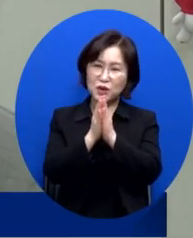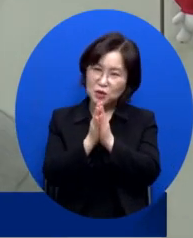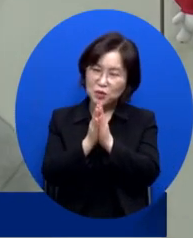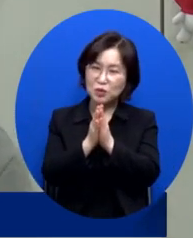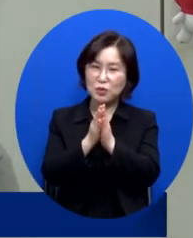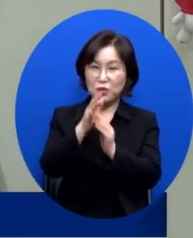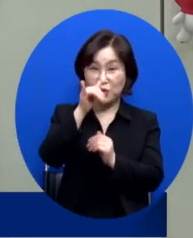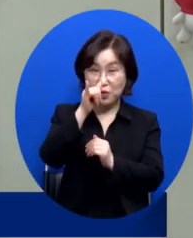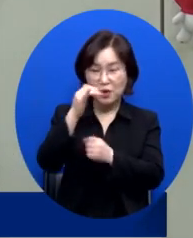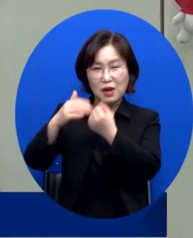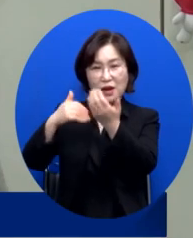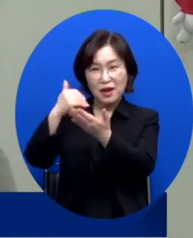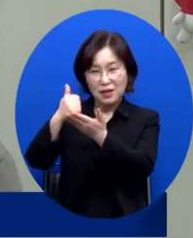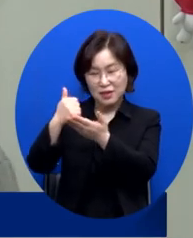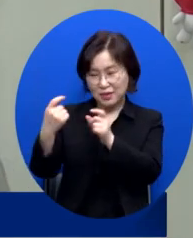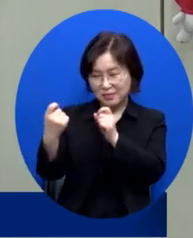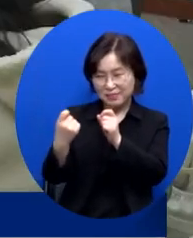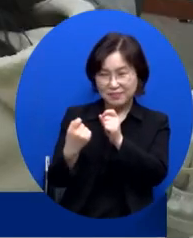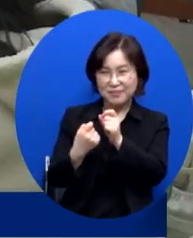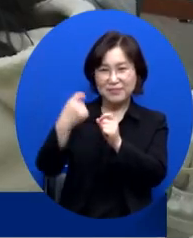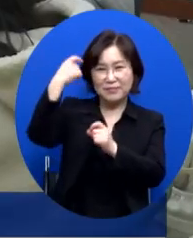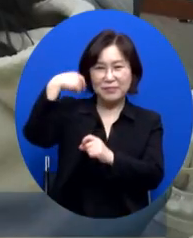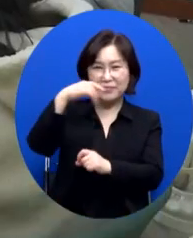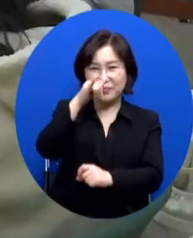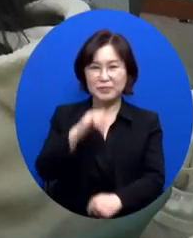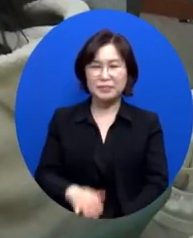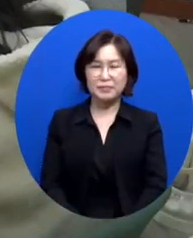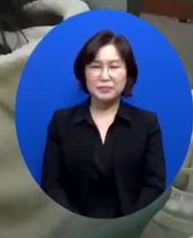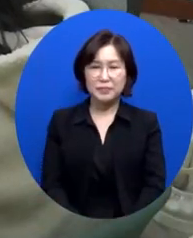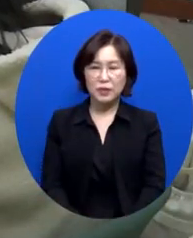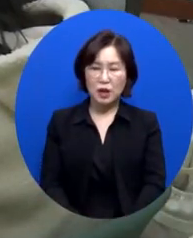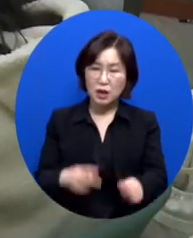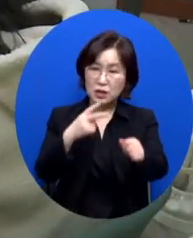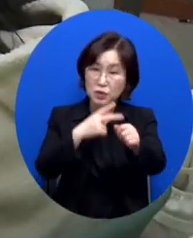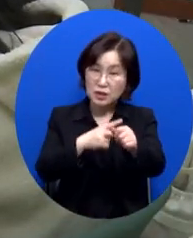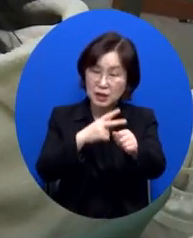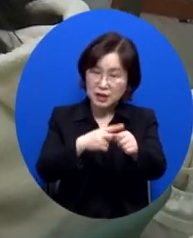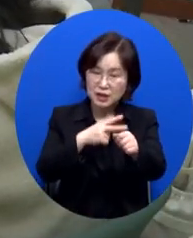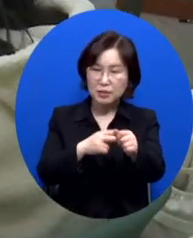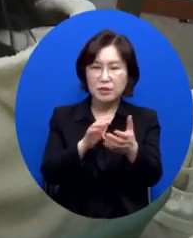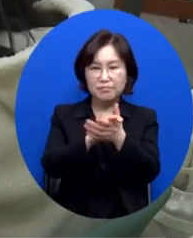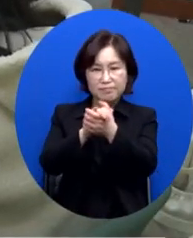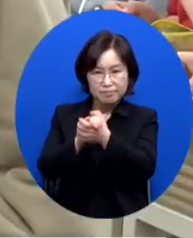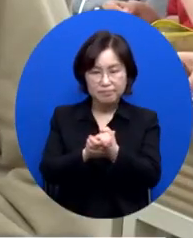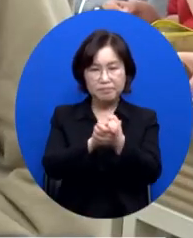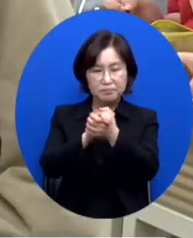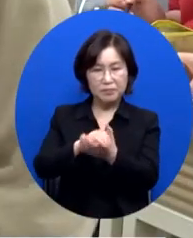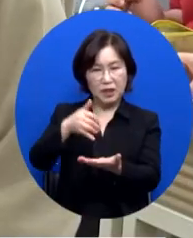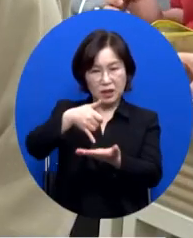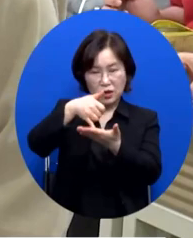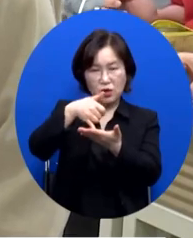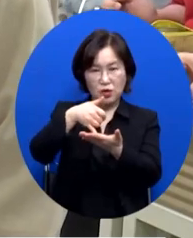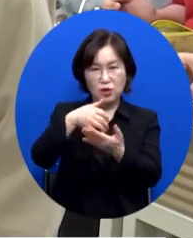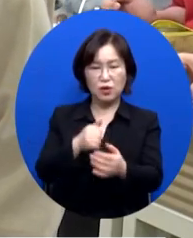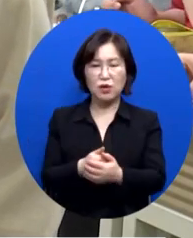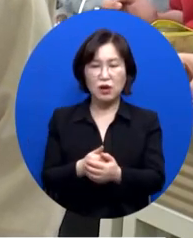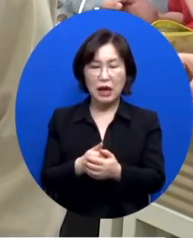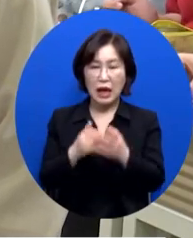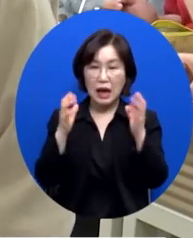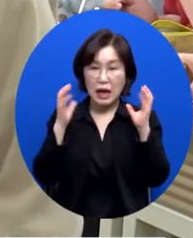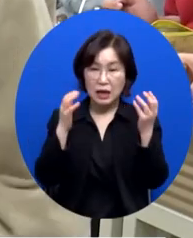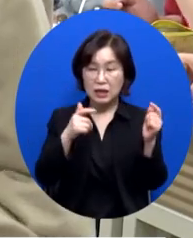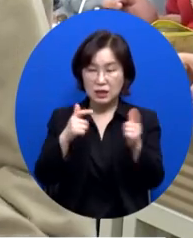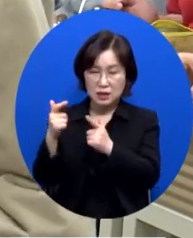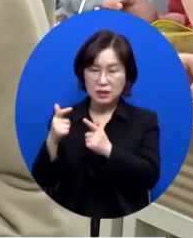살짝 하나님이 좀 가까이 온 느낌이에요. 또한 선생님과의 인격적인 관계 형성을 기초로 아이들은 자신의